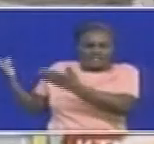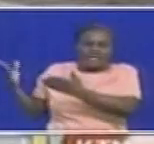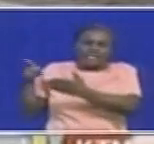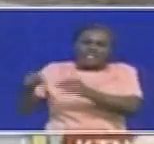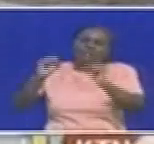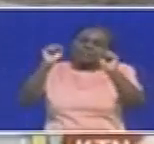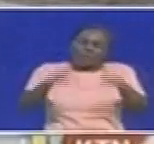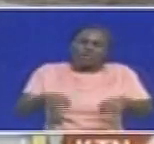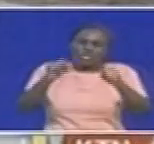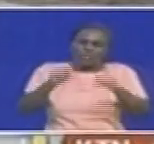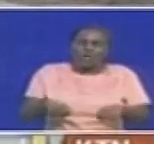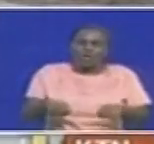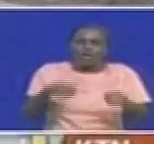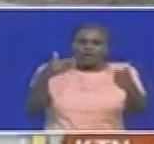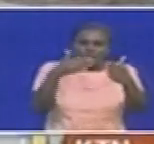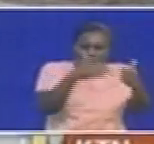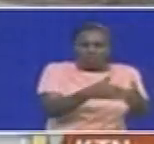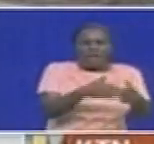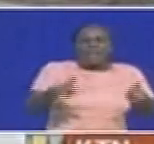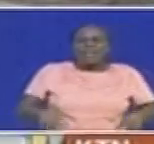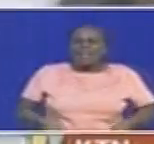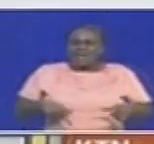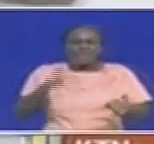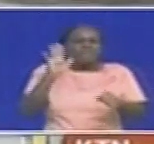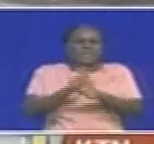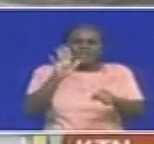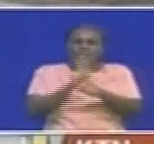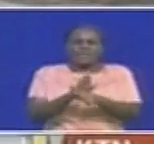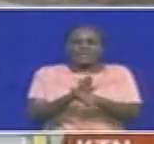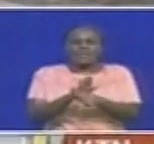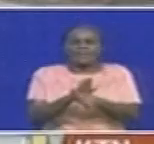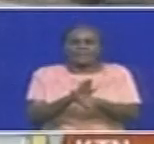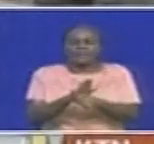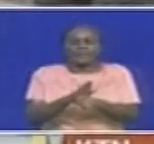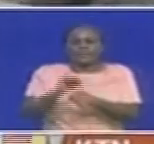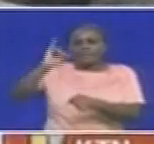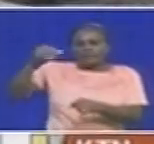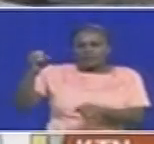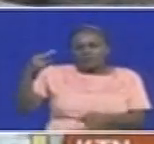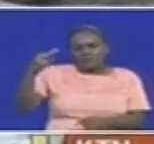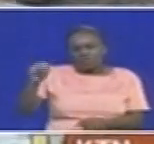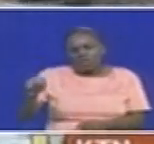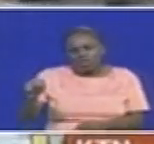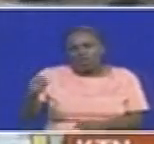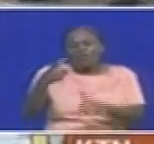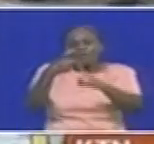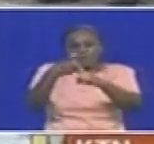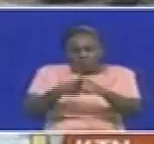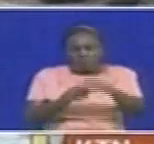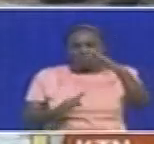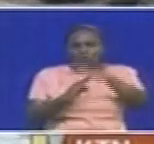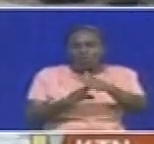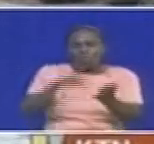huenda umezuia maisha wengi kupotea. John Juma, KTN, katika makao makuu ya